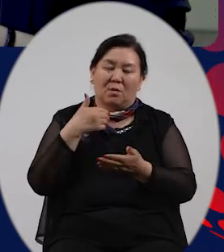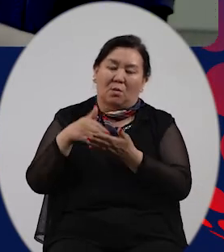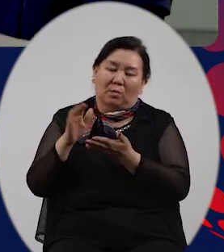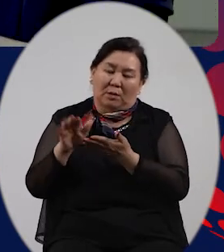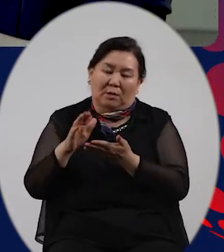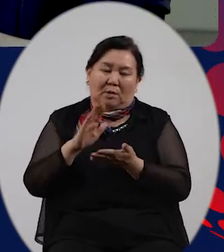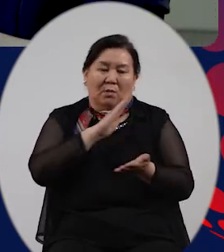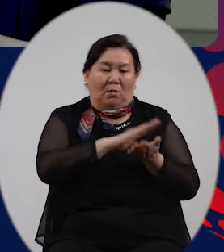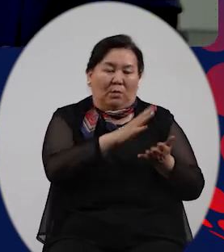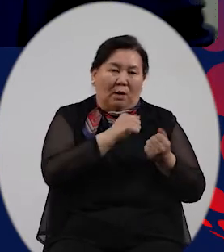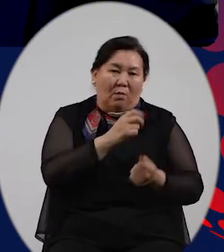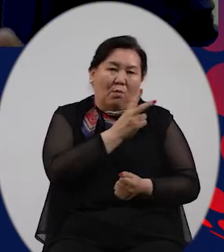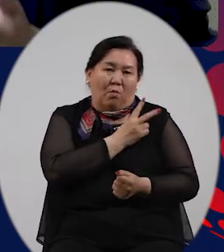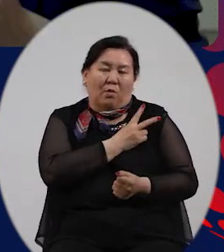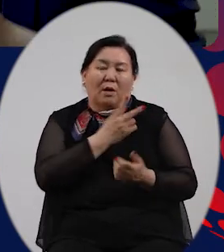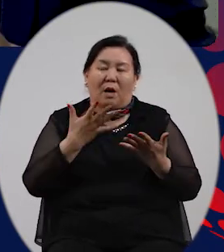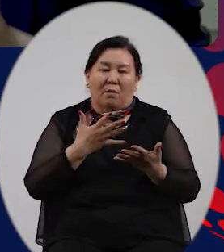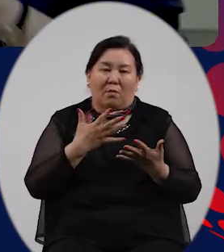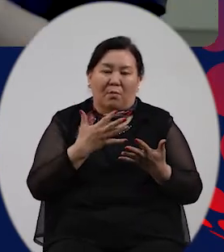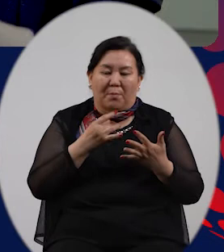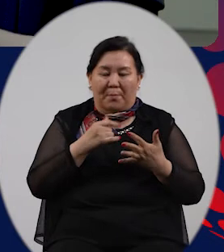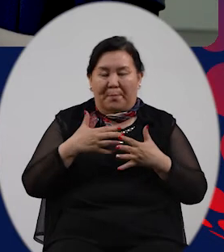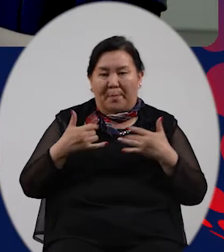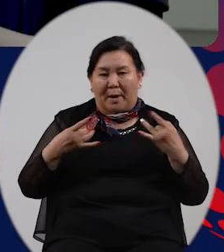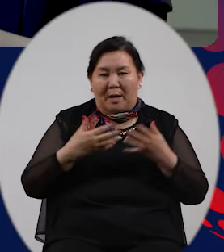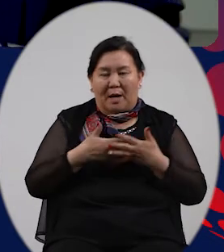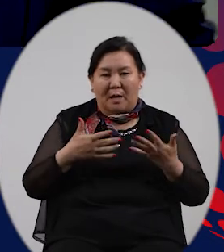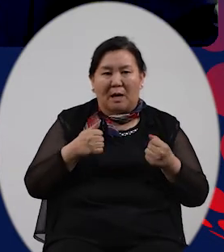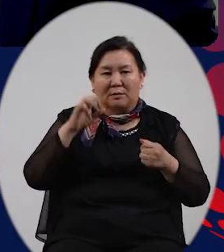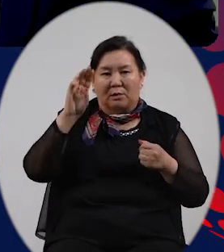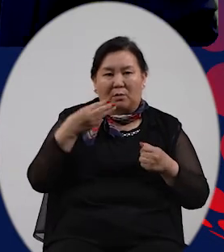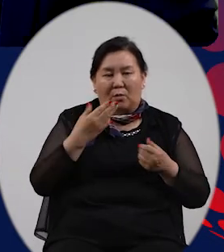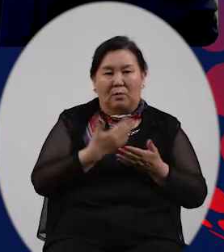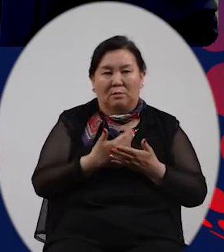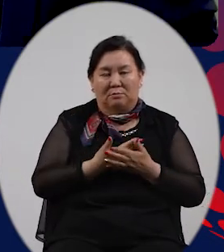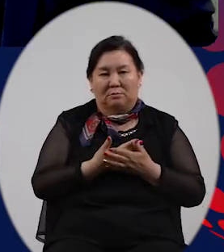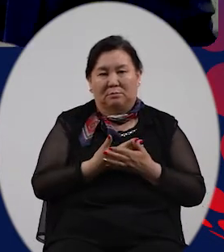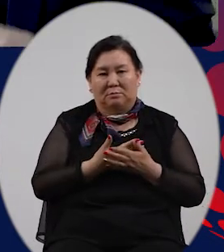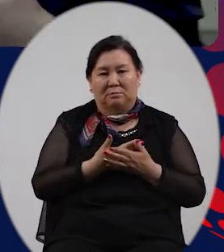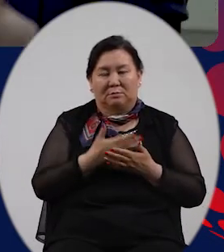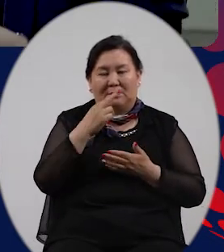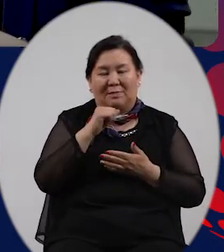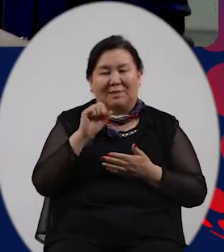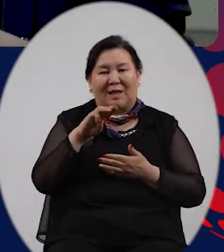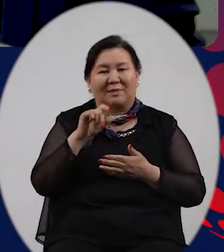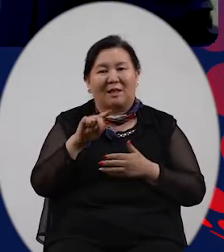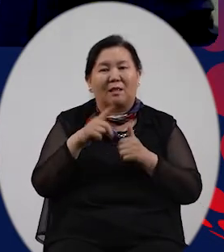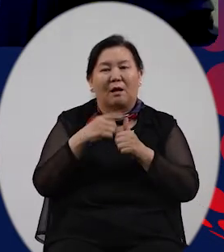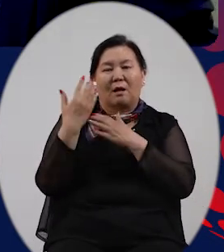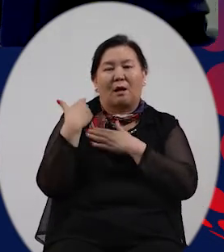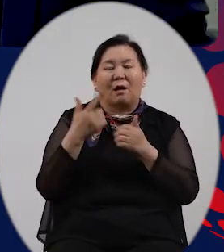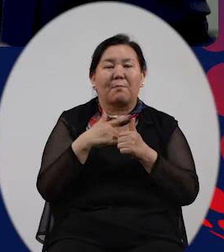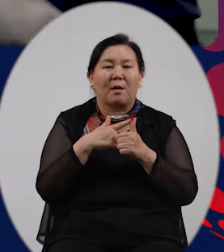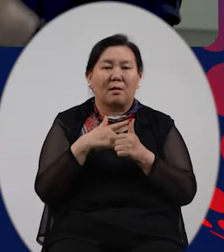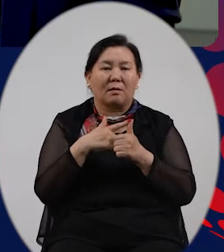авах талын үүрэг ямар байх вэ? Бараагаа нийлүүлэх нөхцөлөө яаж тодорхойлох вэ? За дээрэс нь даатгалаа хэн нь хариуцах вэ?